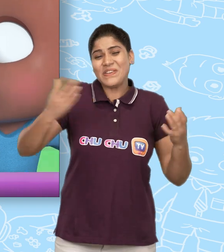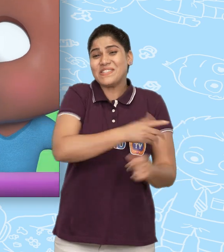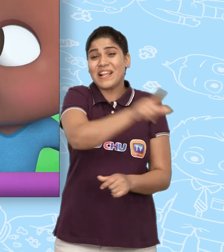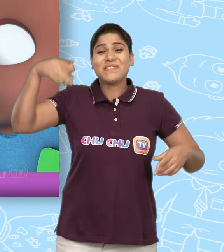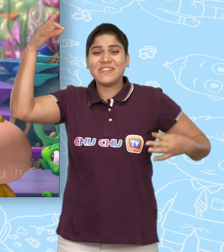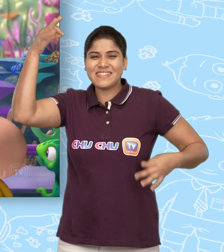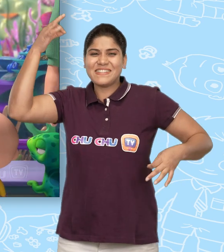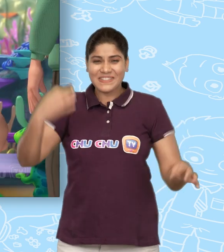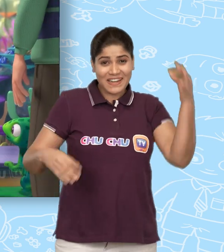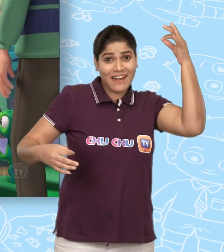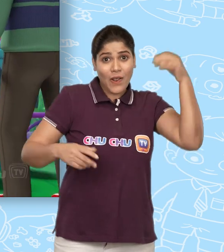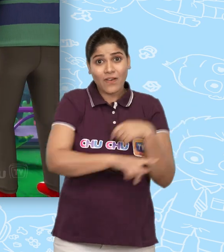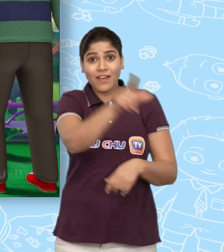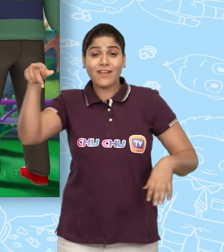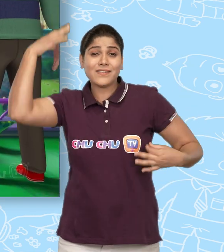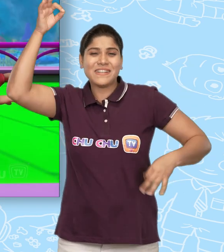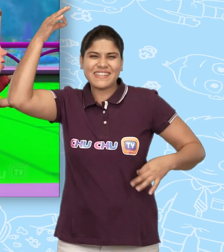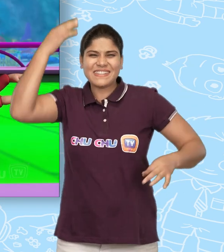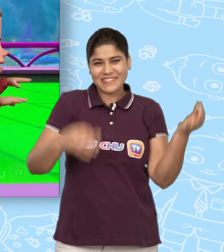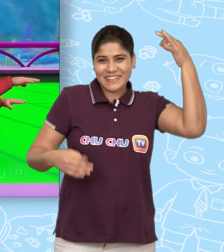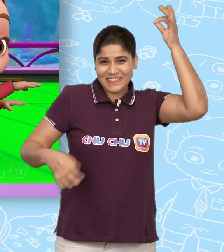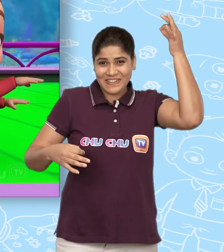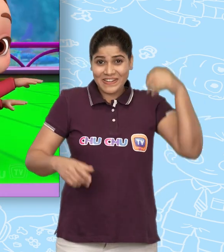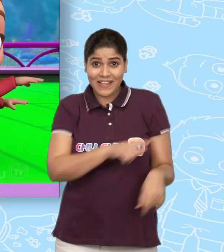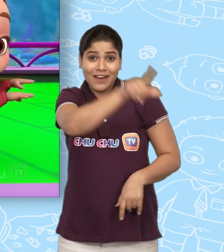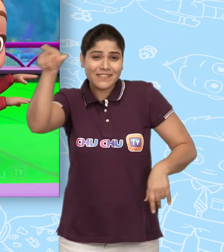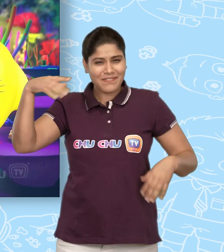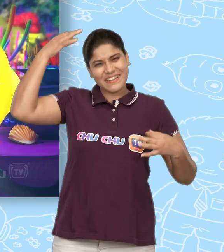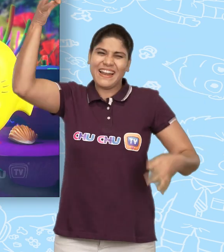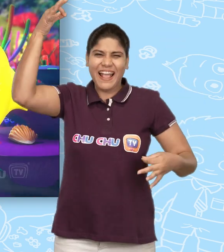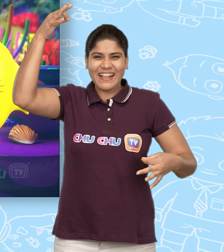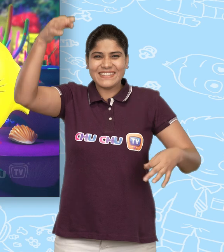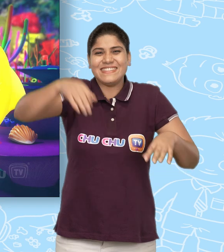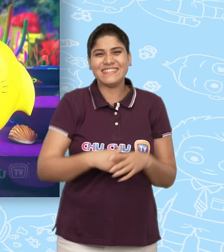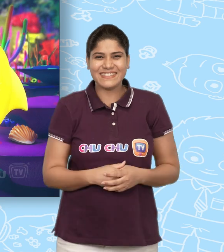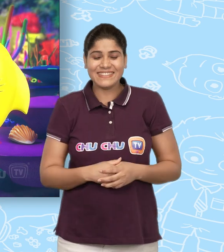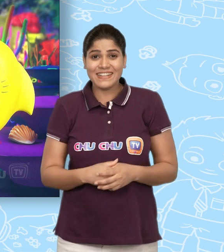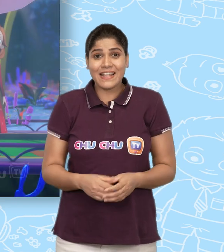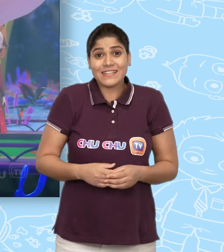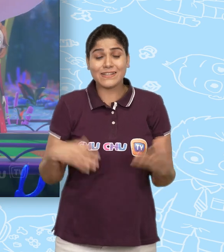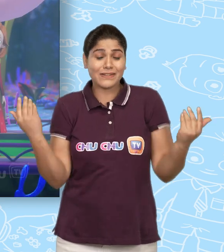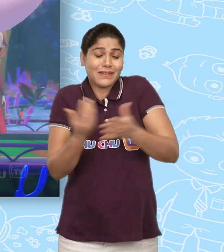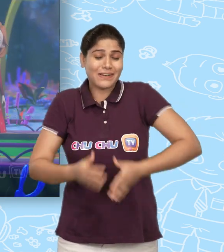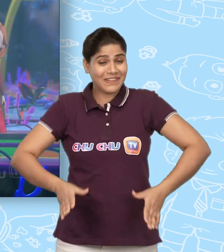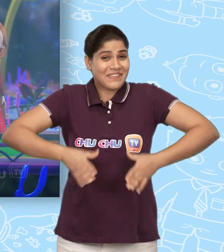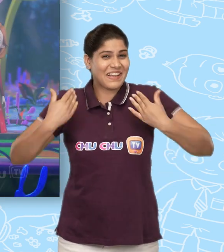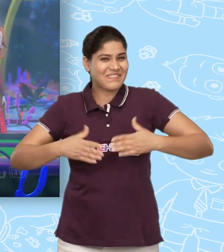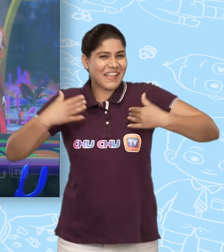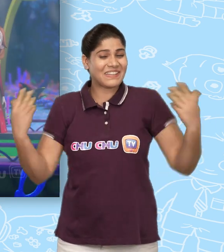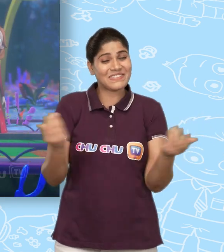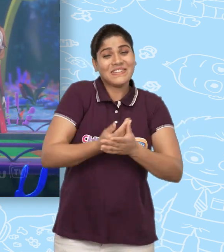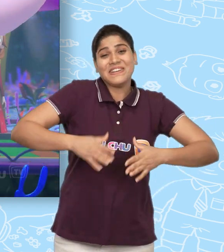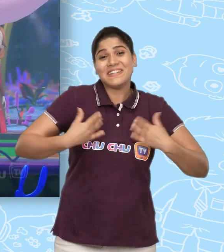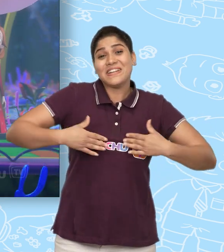do do do do do do, daddy sub dance do do do do do do, daddy sub dance do do do do do do, daddy sub dance. हम हैं खुश do do do